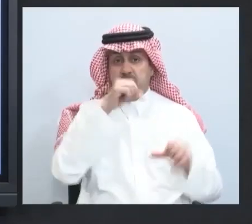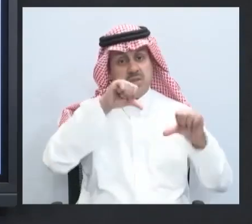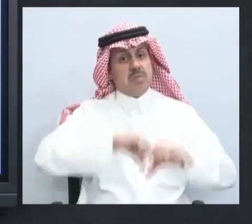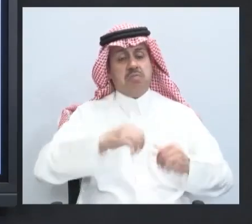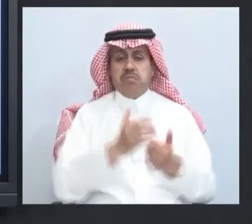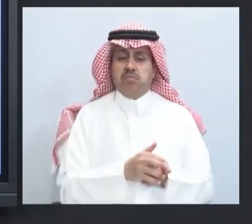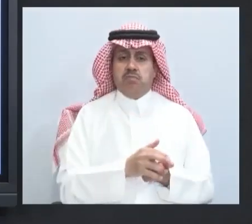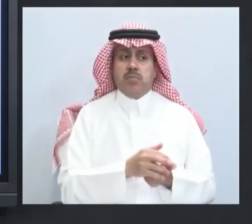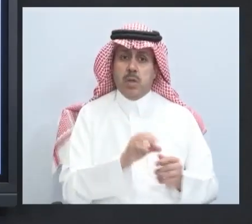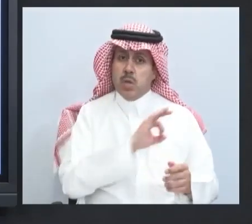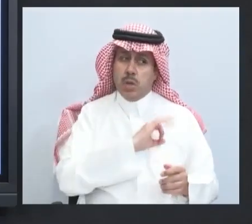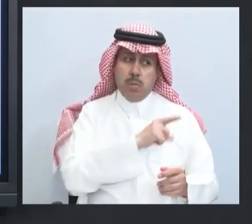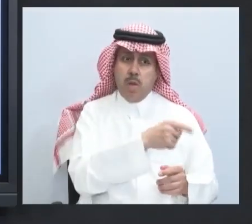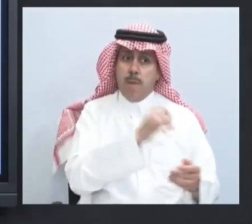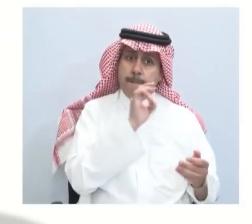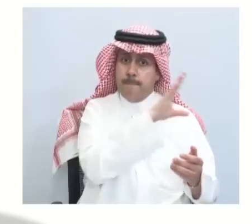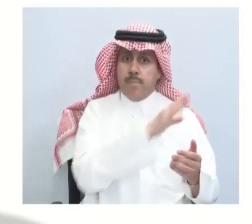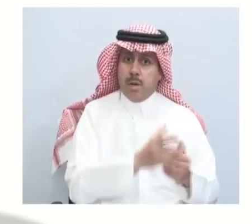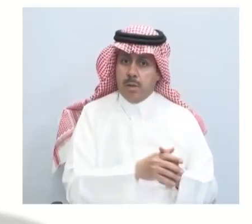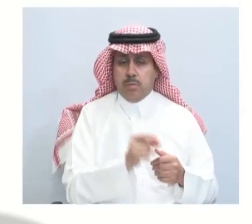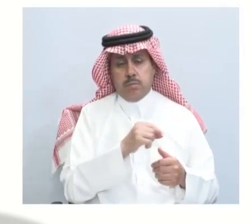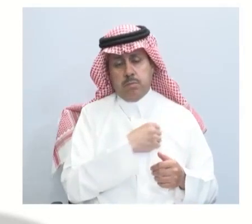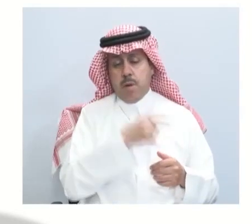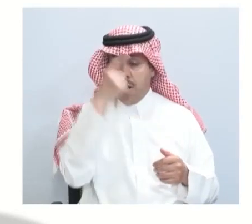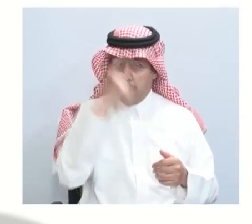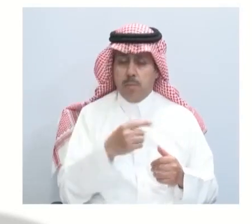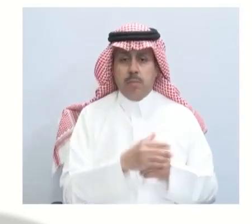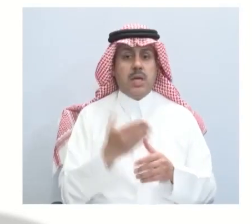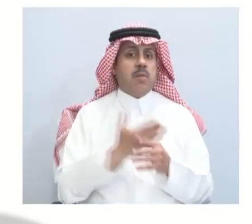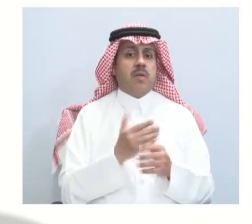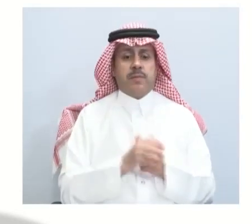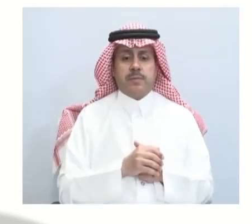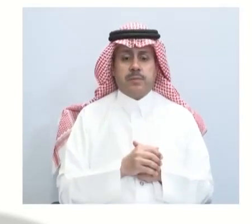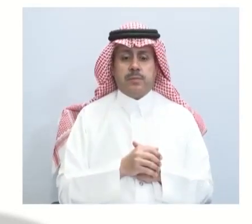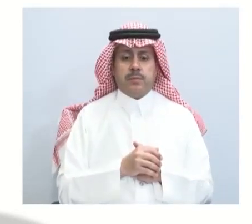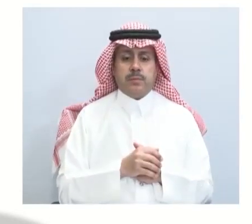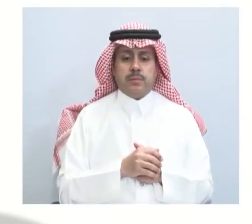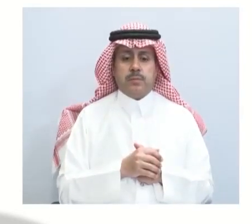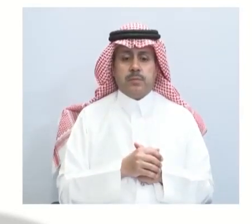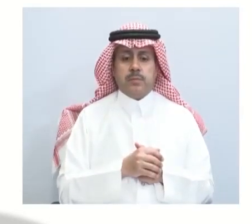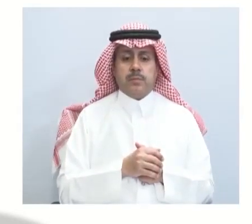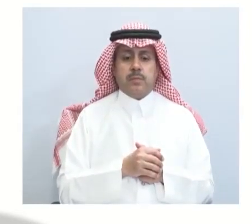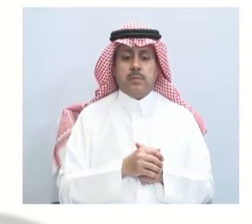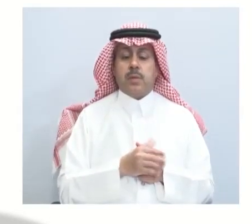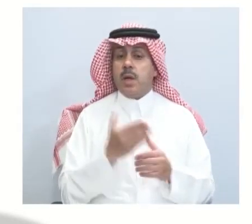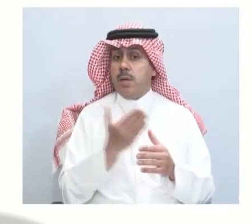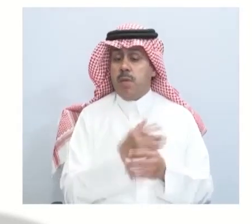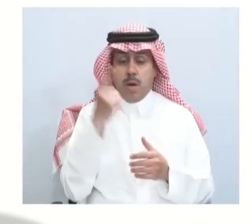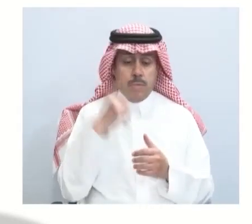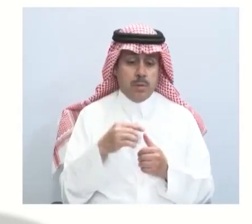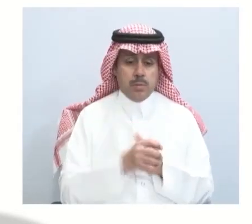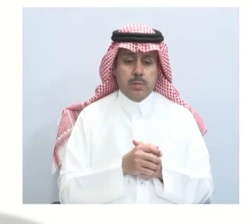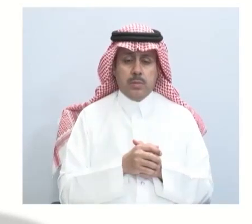تلكم النعمه عن غيرك فنقول هذا امر محرم لماذا امر محرم لو سالتكم لماذا نقول